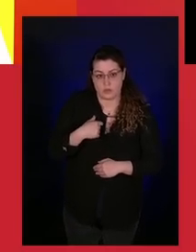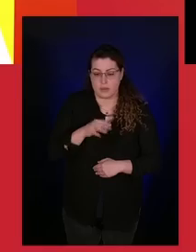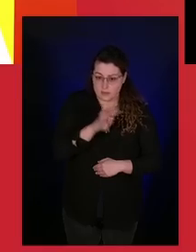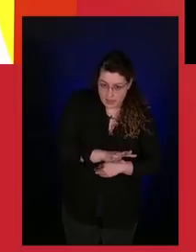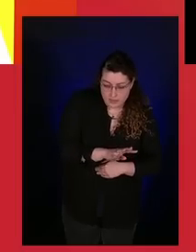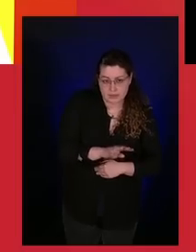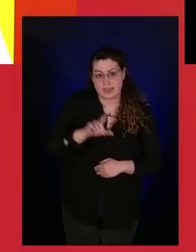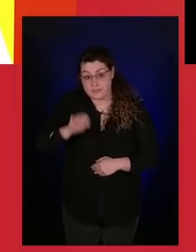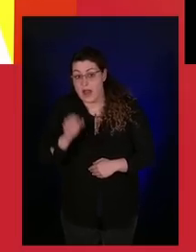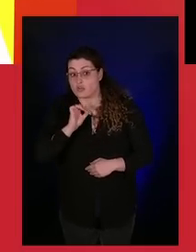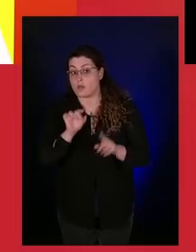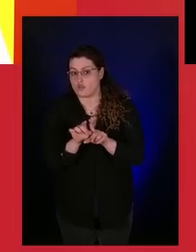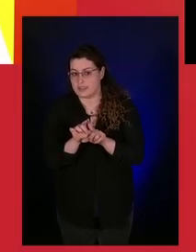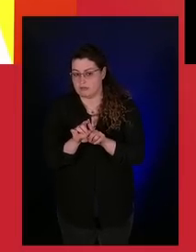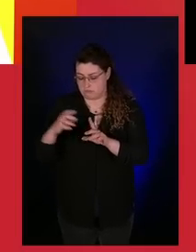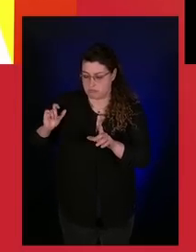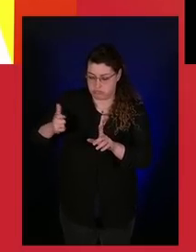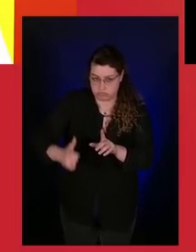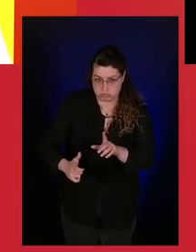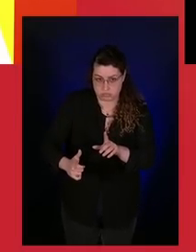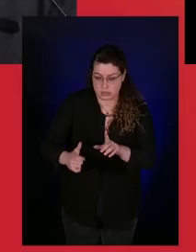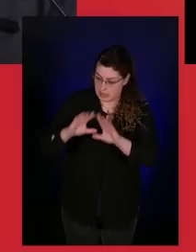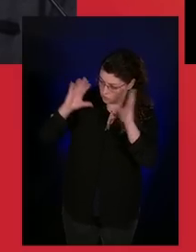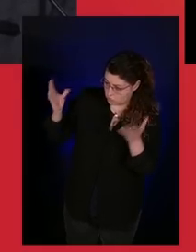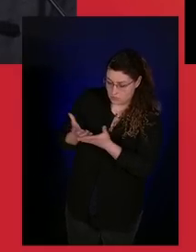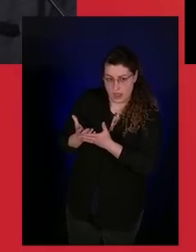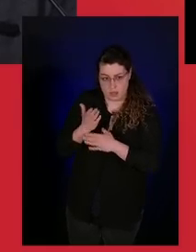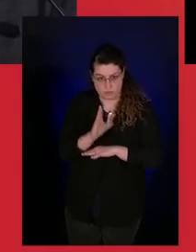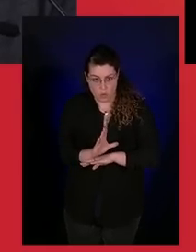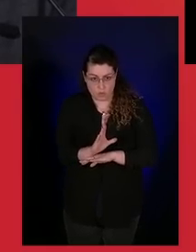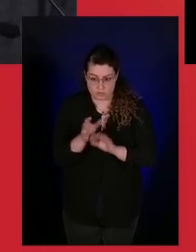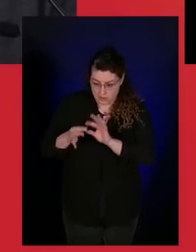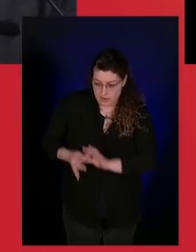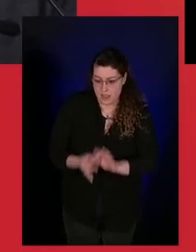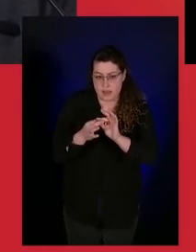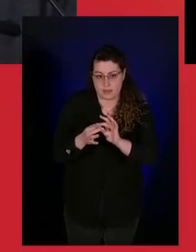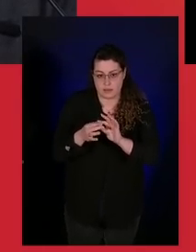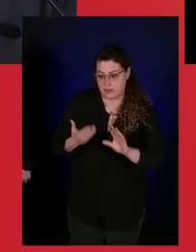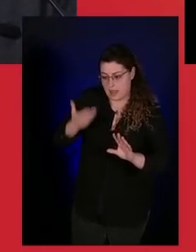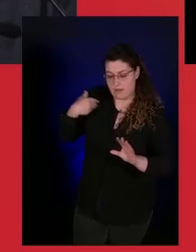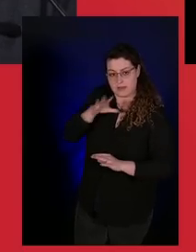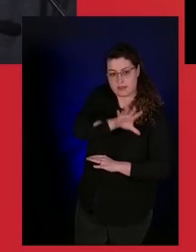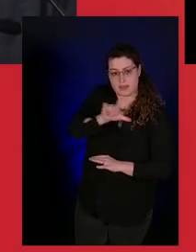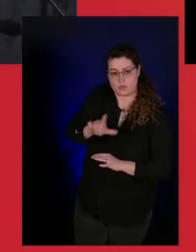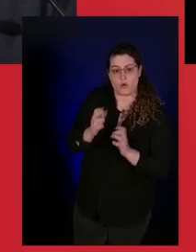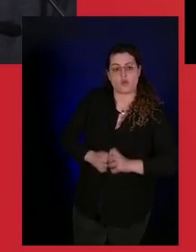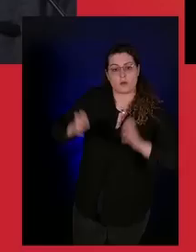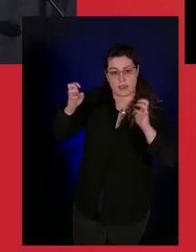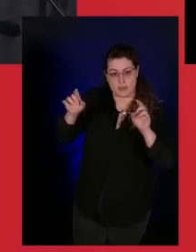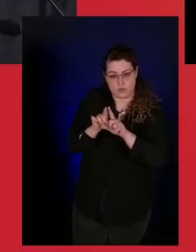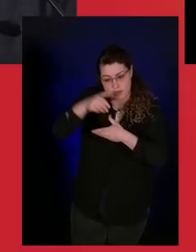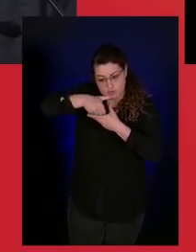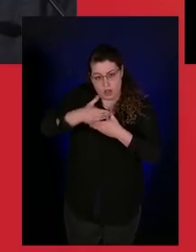octobre. Il se veut comme un trait d'union entre les orientations du 52e congrès et celles contenues dans le